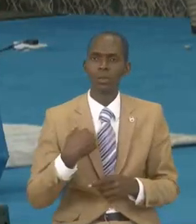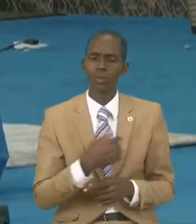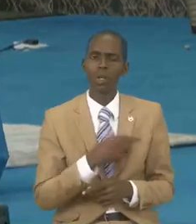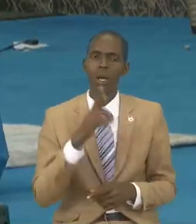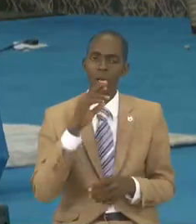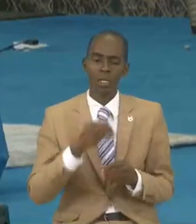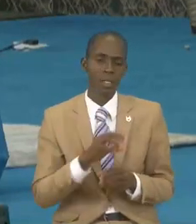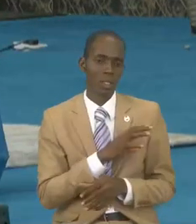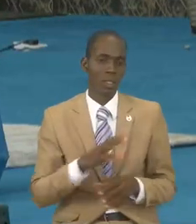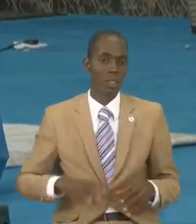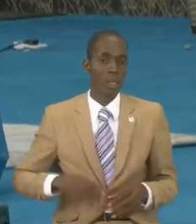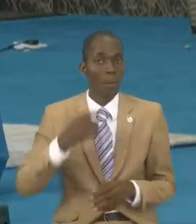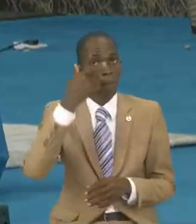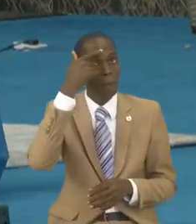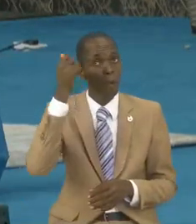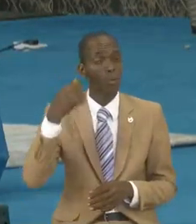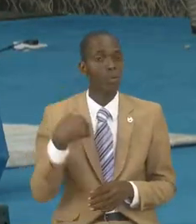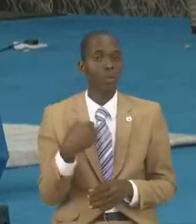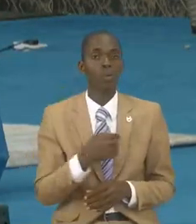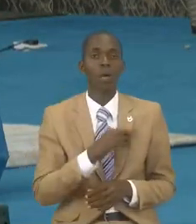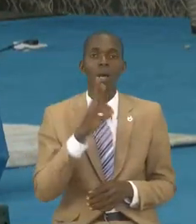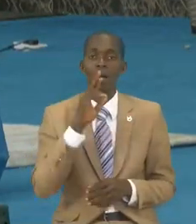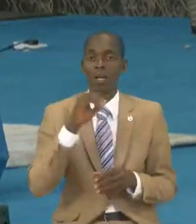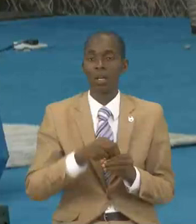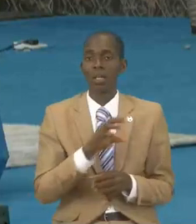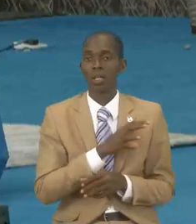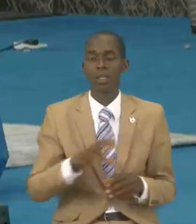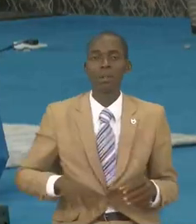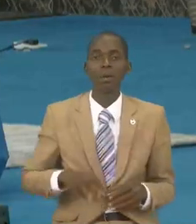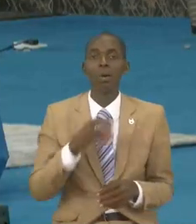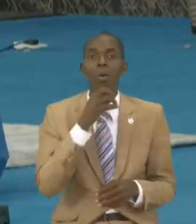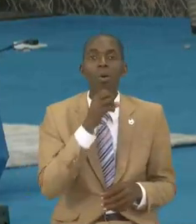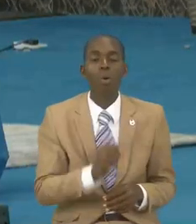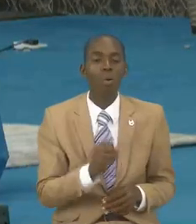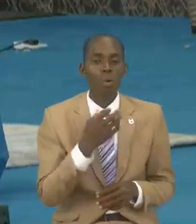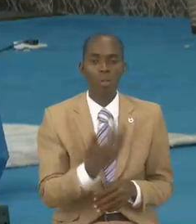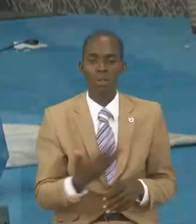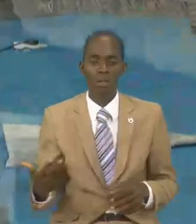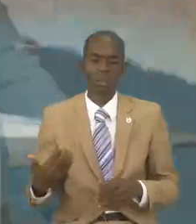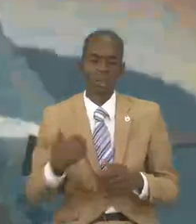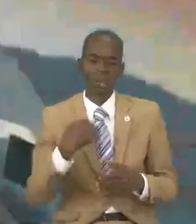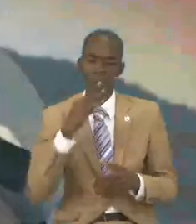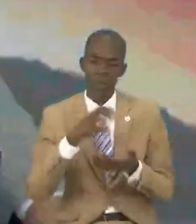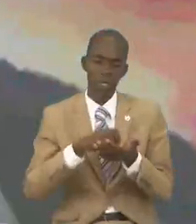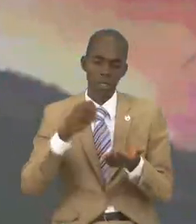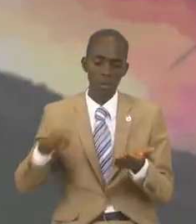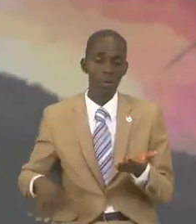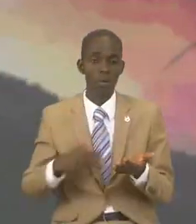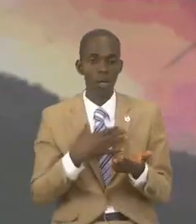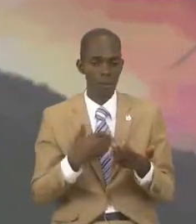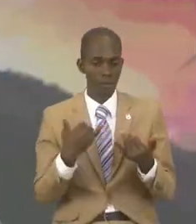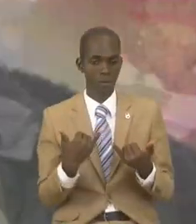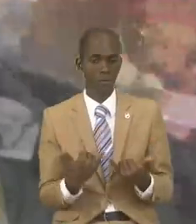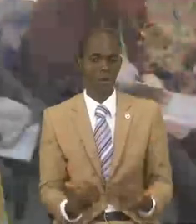Christ. Parce que nous sommes en Christ. Les choses anciennes sont passées.